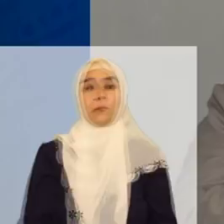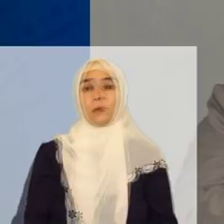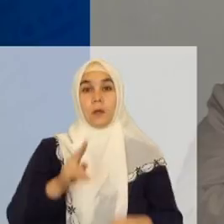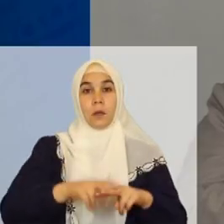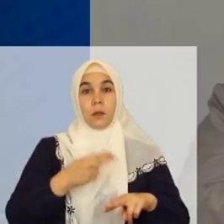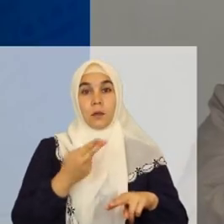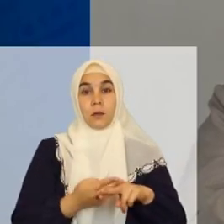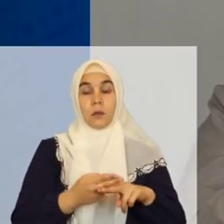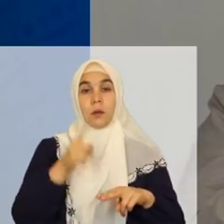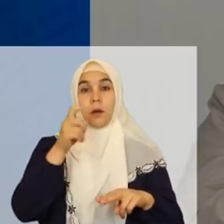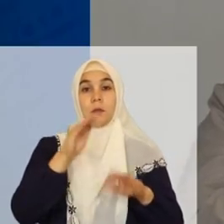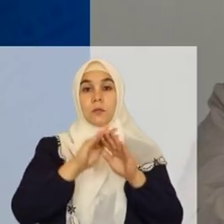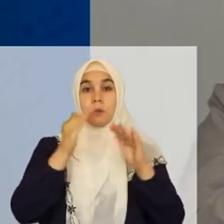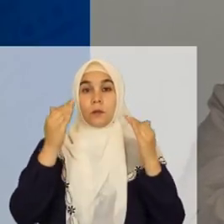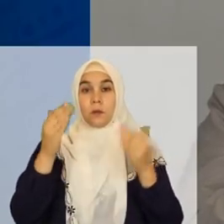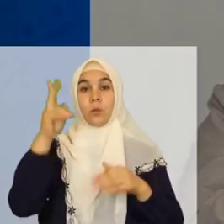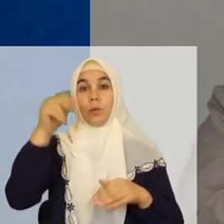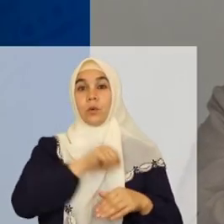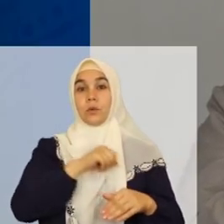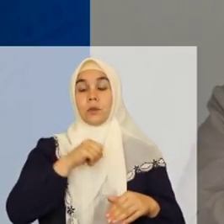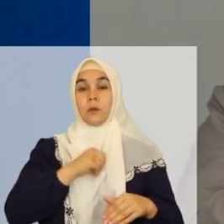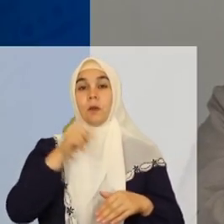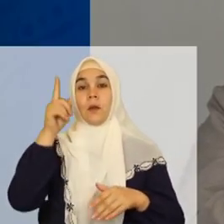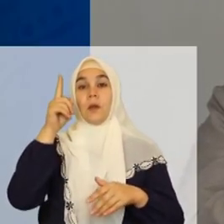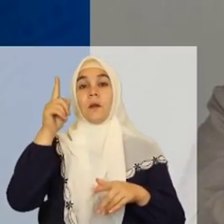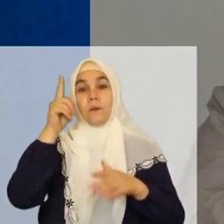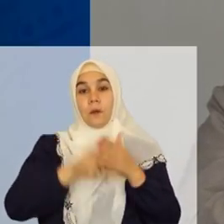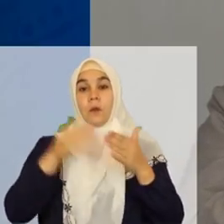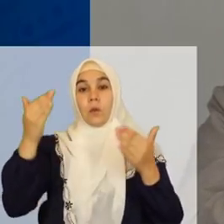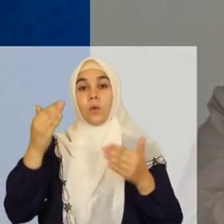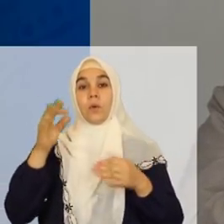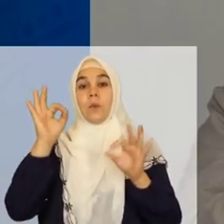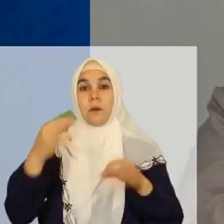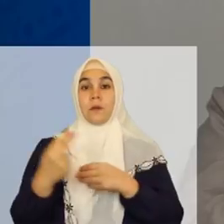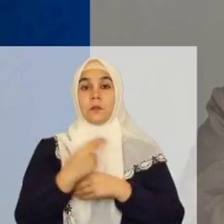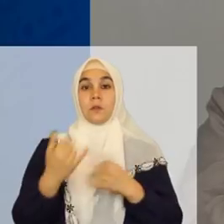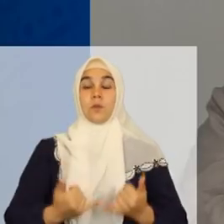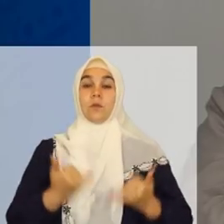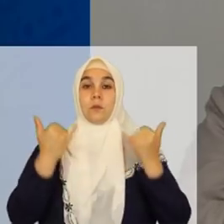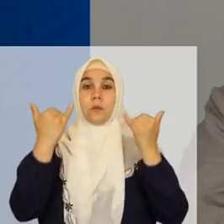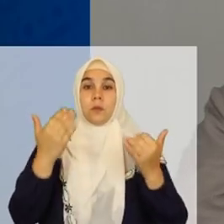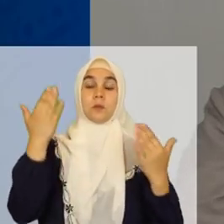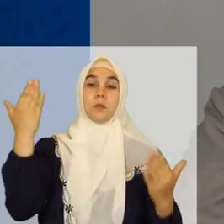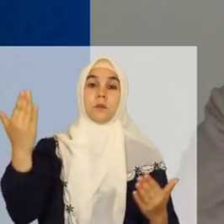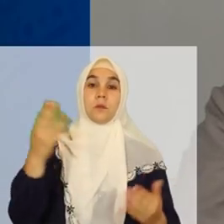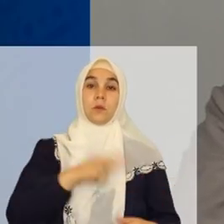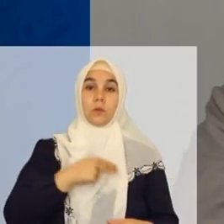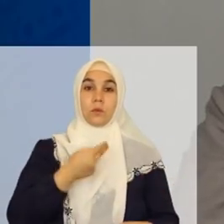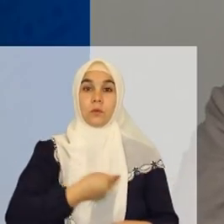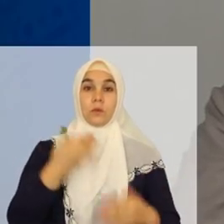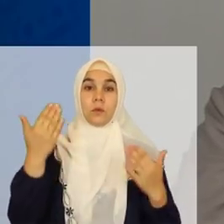Ana hajda Allohning dinini belgisi bo'lgan narsalarni ulug'lash